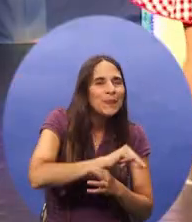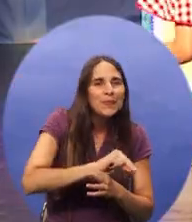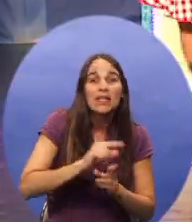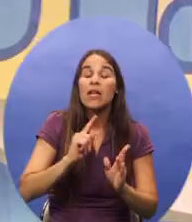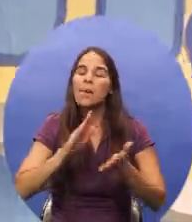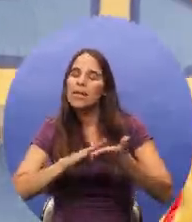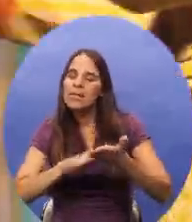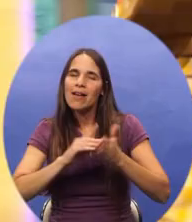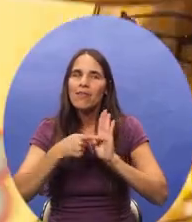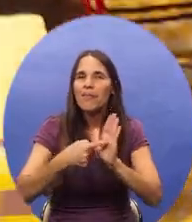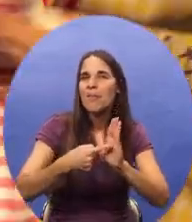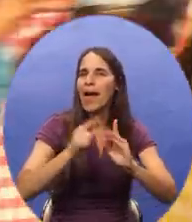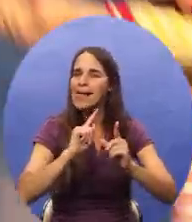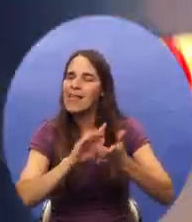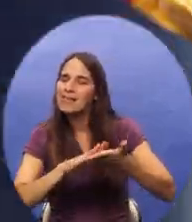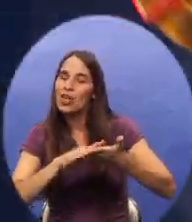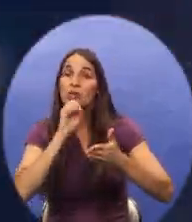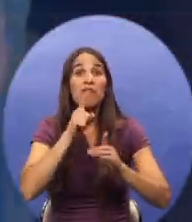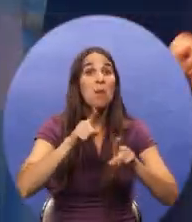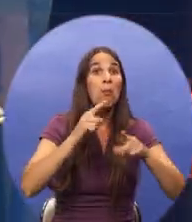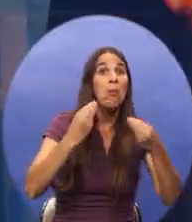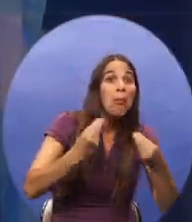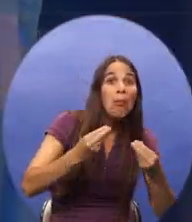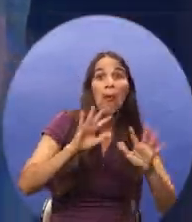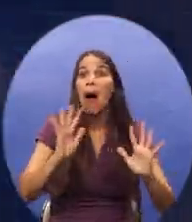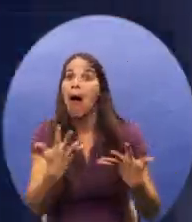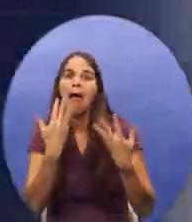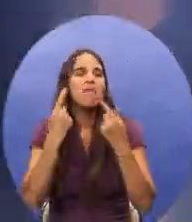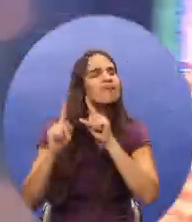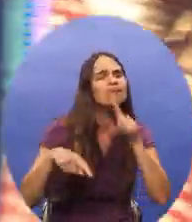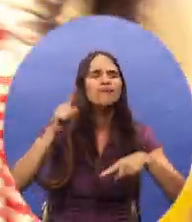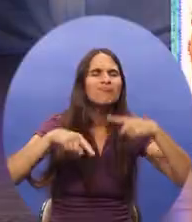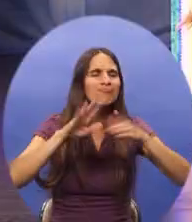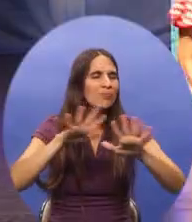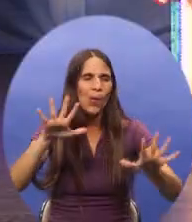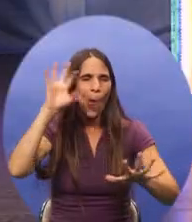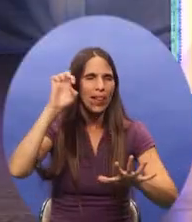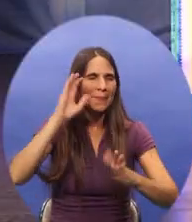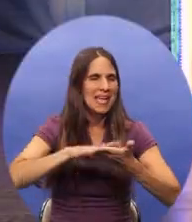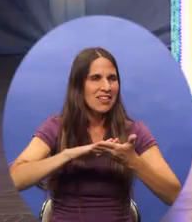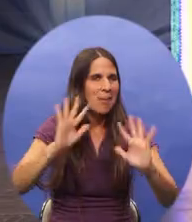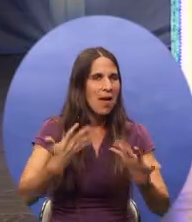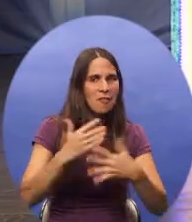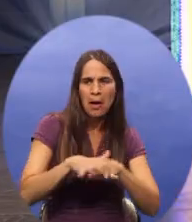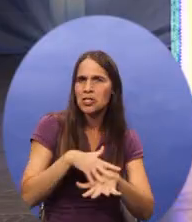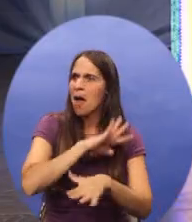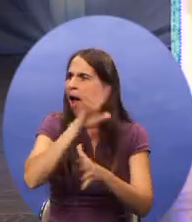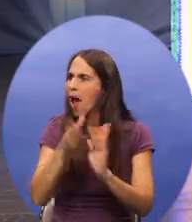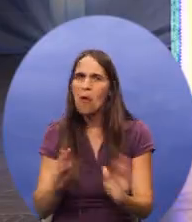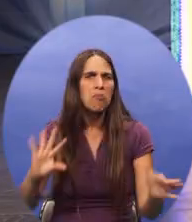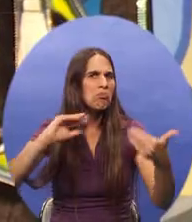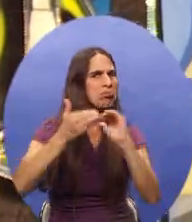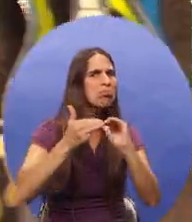את כתבו של השיר, לפעמים הוא איתי, לפעמים הוא מהיר. אם רוקדים מגלים את הקצב מהר, איזה כיף להרגיש שהכל